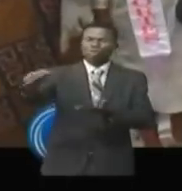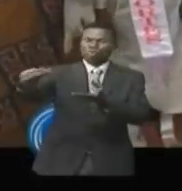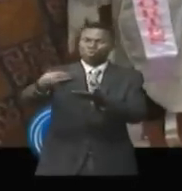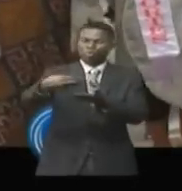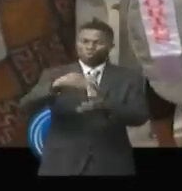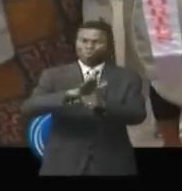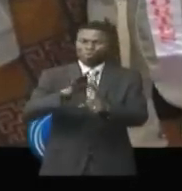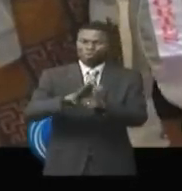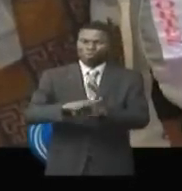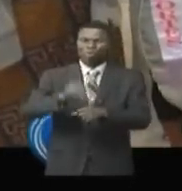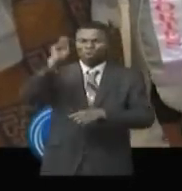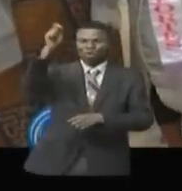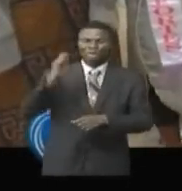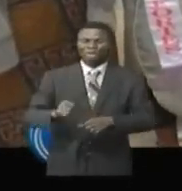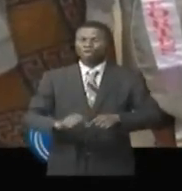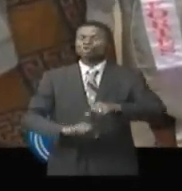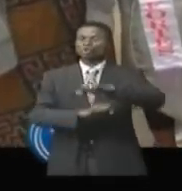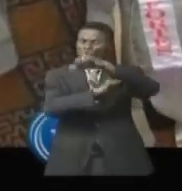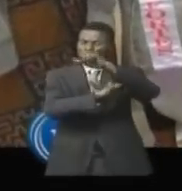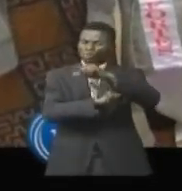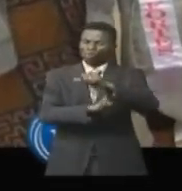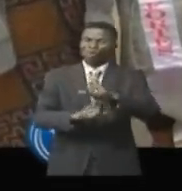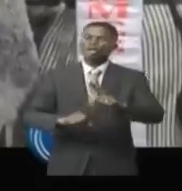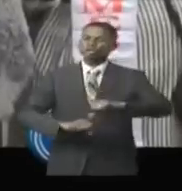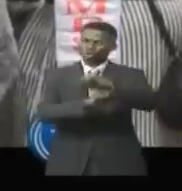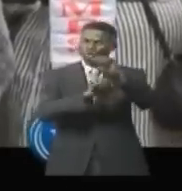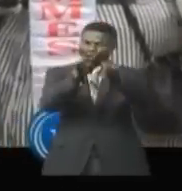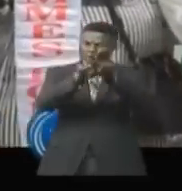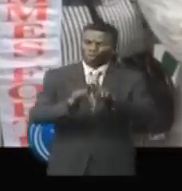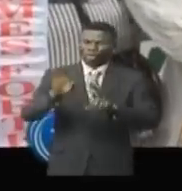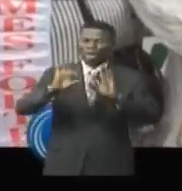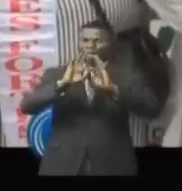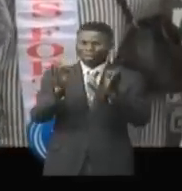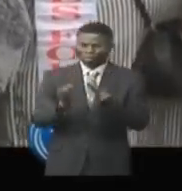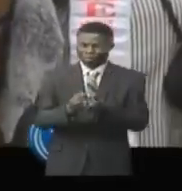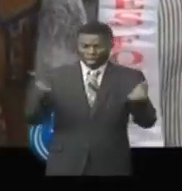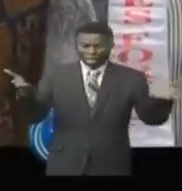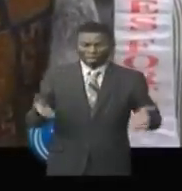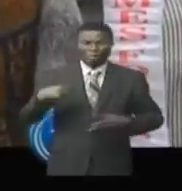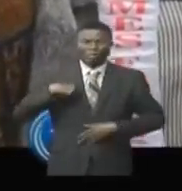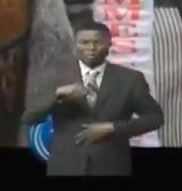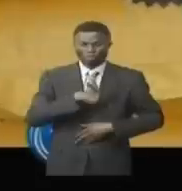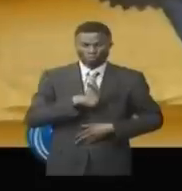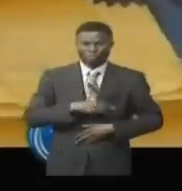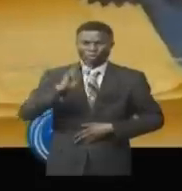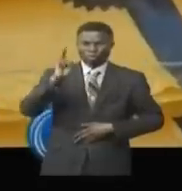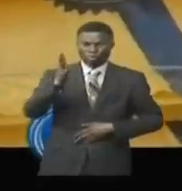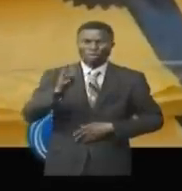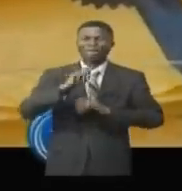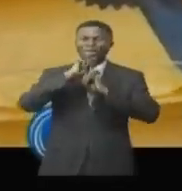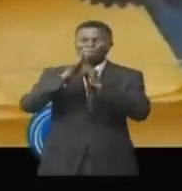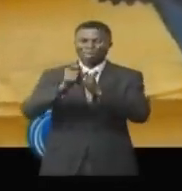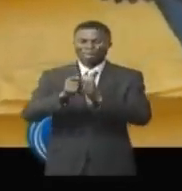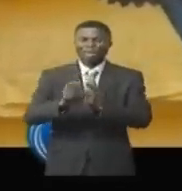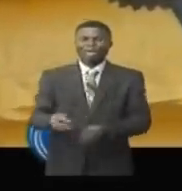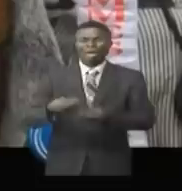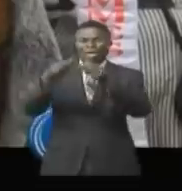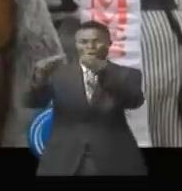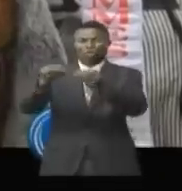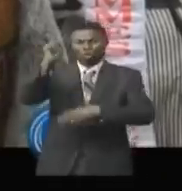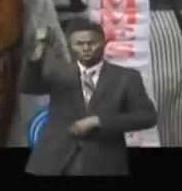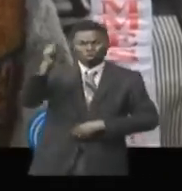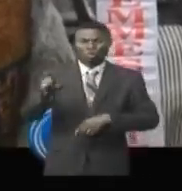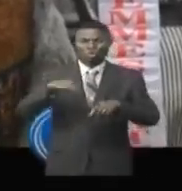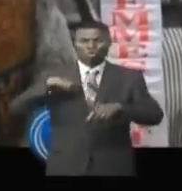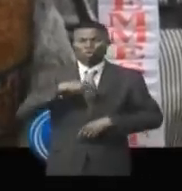dénommée Fardissé na front, Bisso na mabota na bango. Si nous sommes ici, c'est pour remettre le troisième lot au FRDC. Comme promis, nous